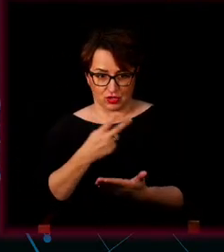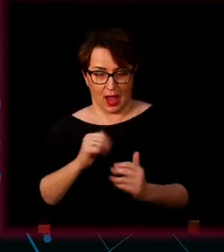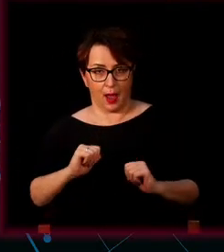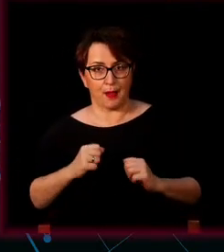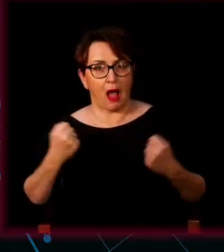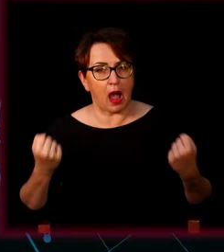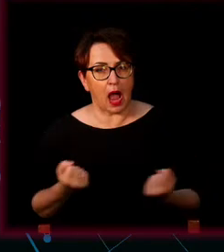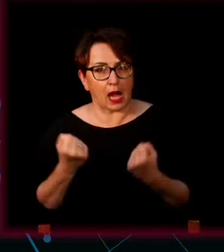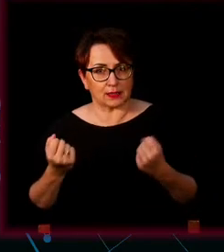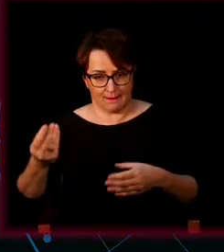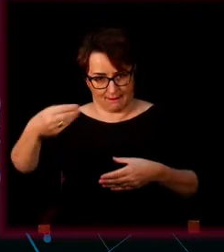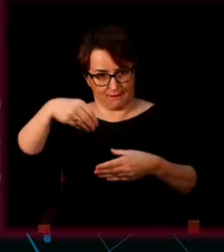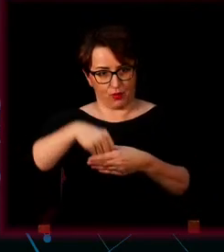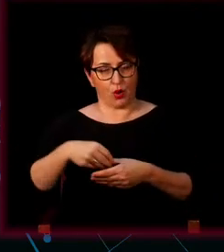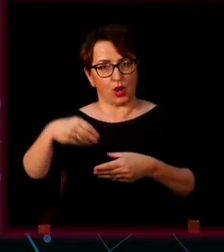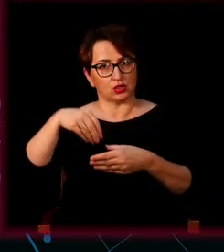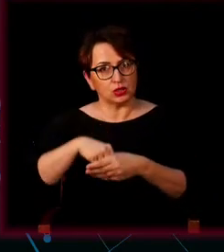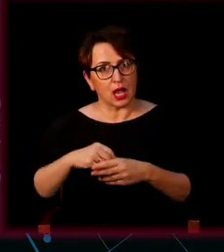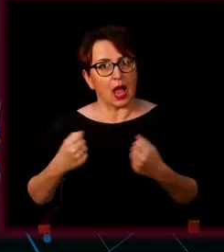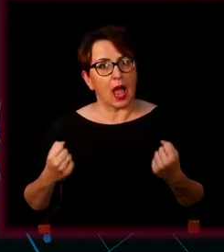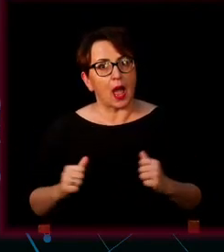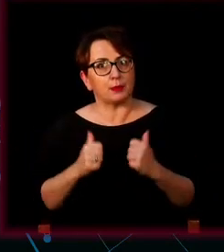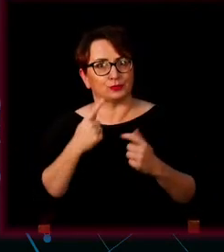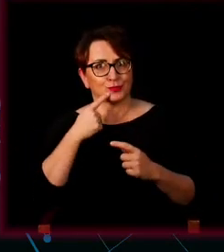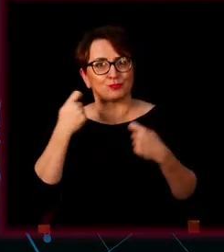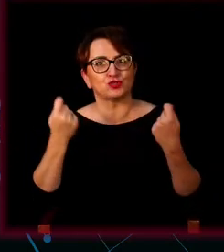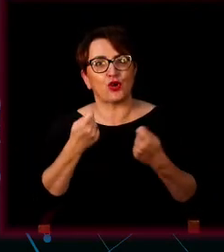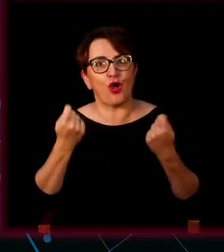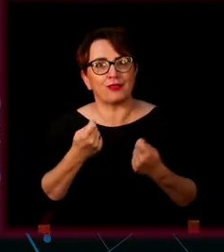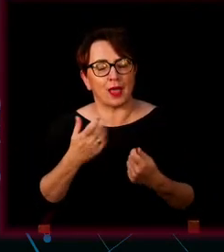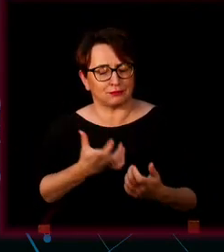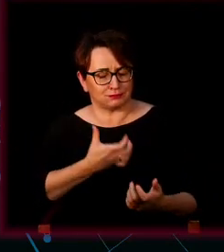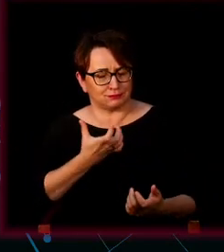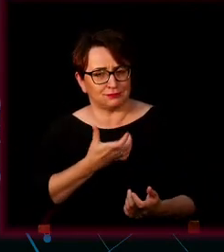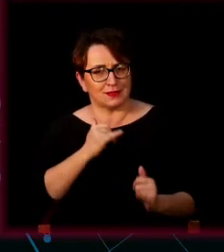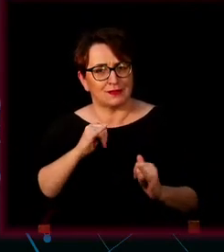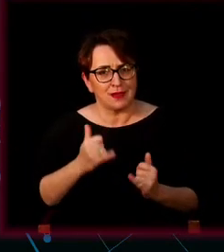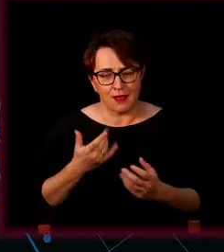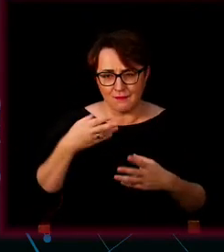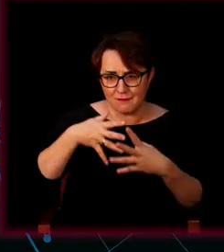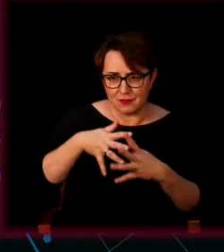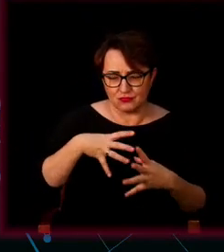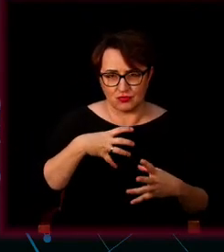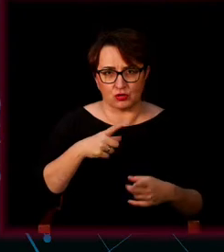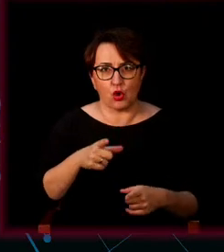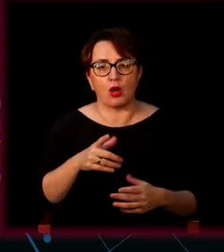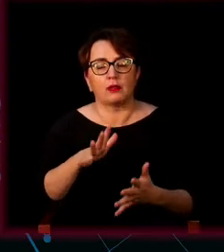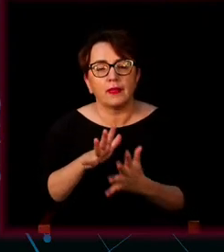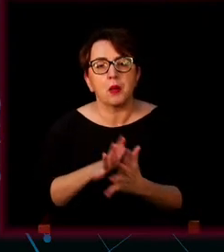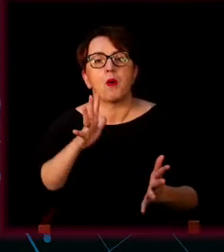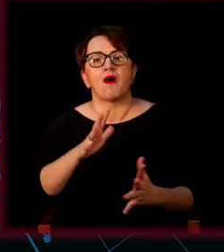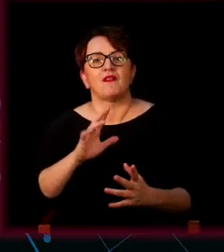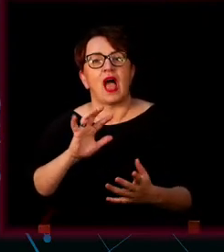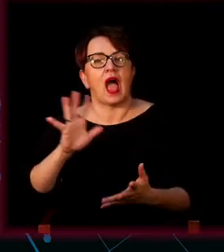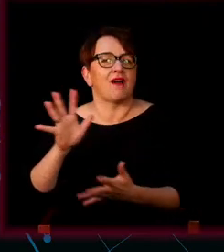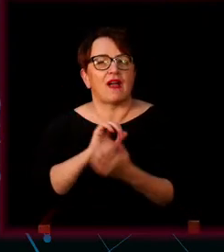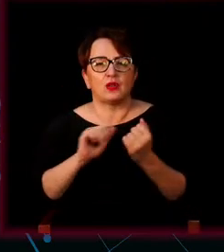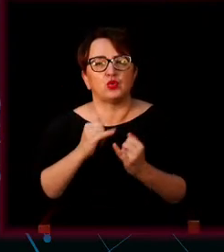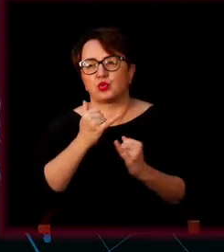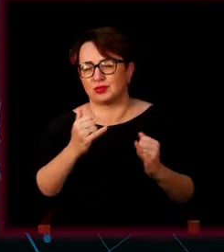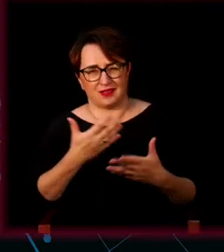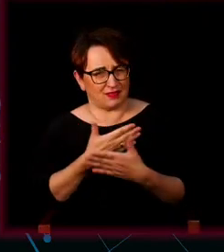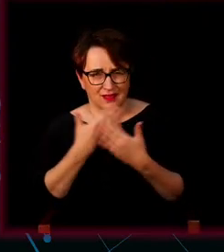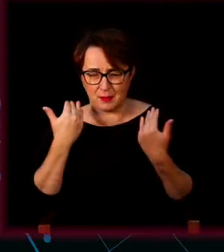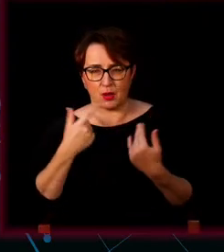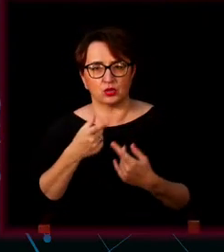aktywnie włączyć w tę przygodę tak naprawdę, którą przeżywa Genli Ai. Tylko nie jest to taka typowa przygoda awanturnicza, tylko jest to